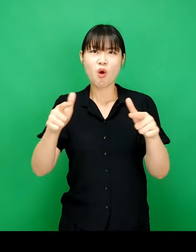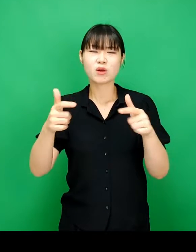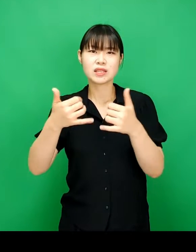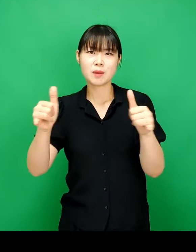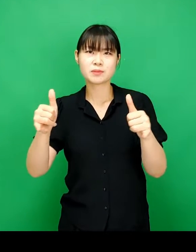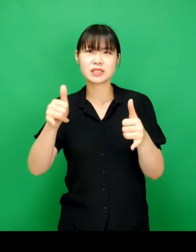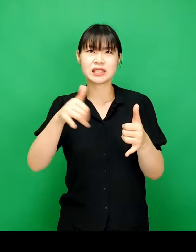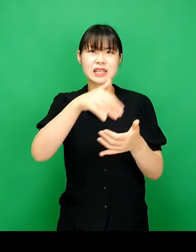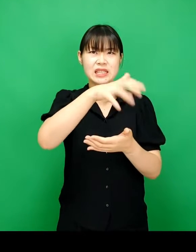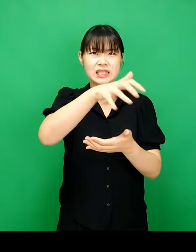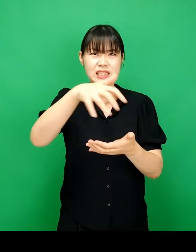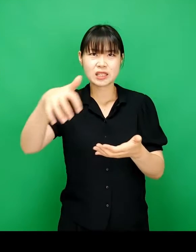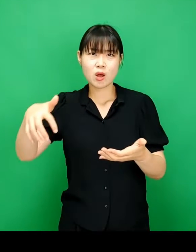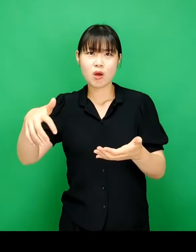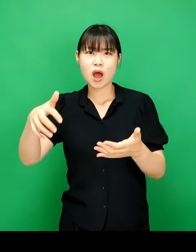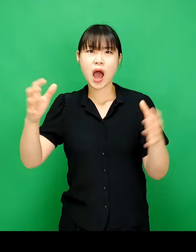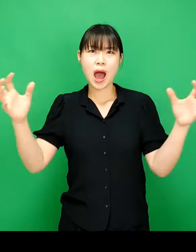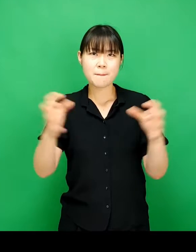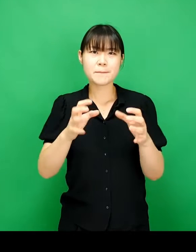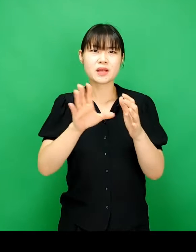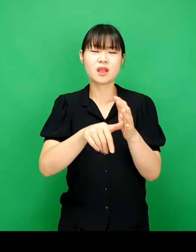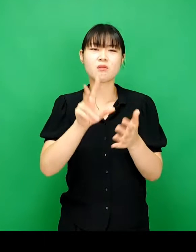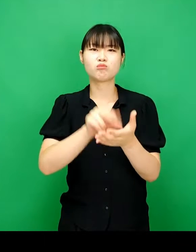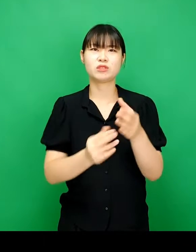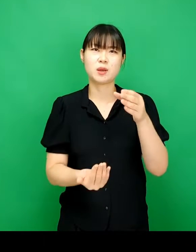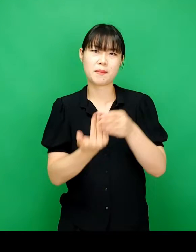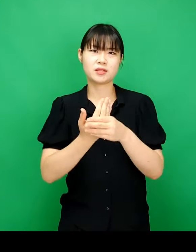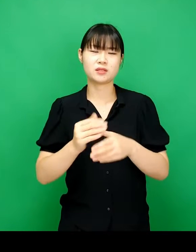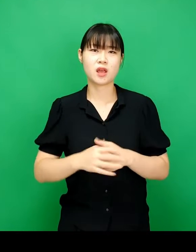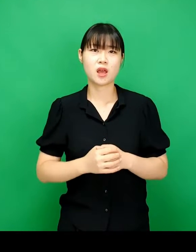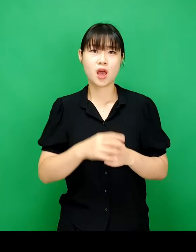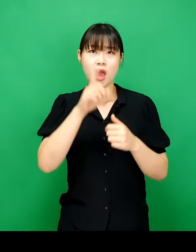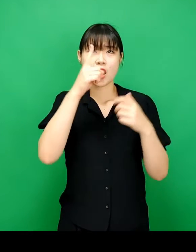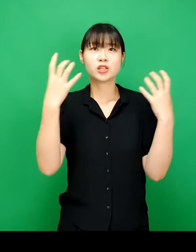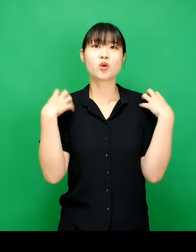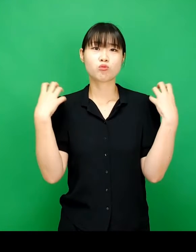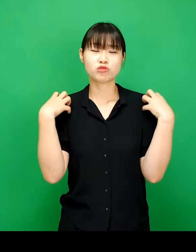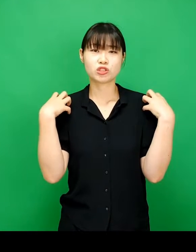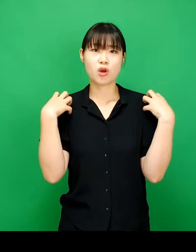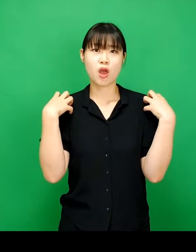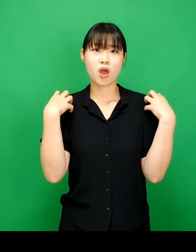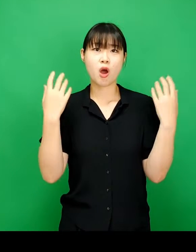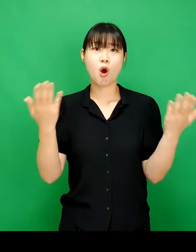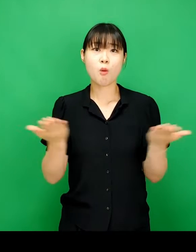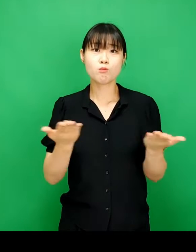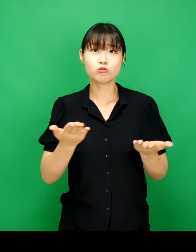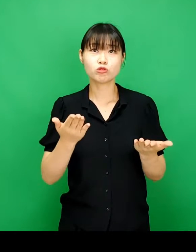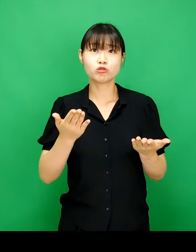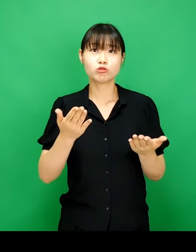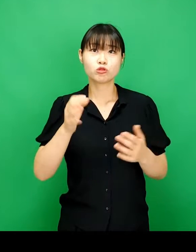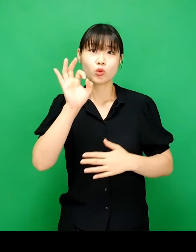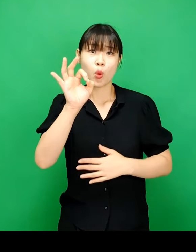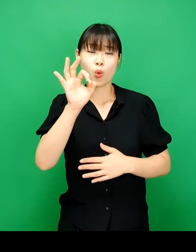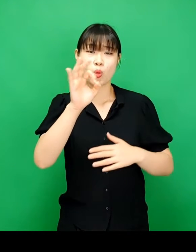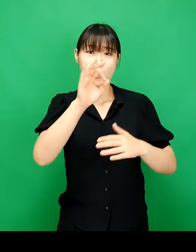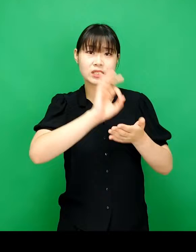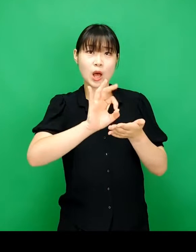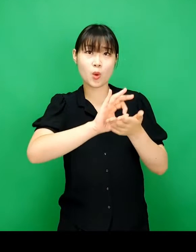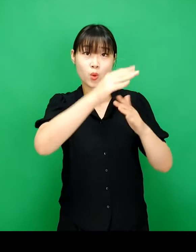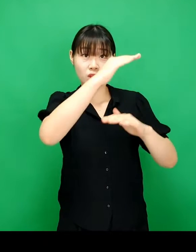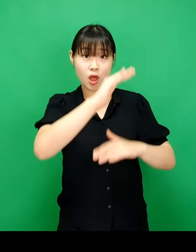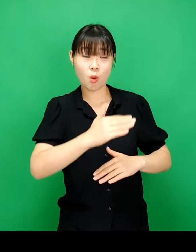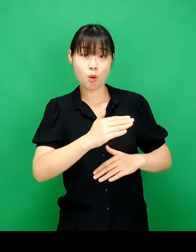여러 사람들이 작업한 결과물을 수합하는 경우 이런 문제가 발생합니다. 정부 부처의 업무 추진비 사용